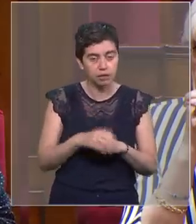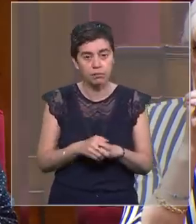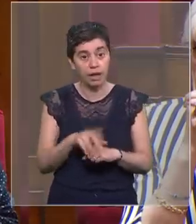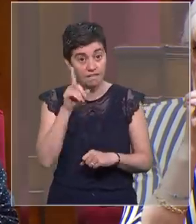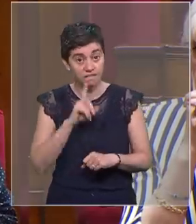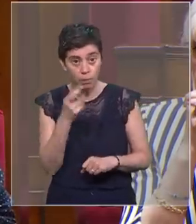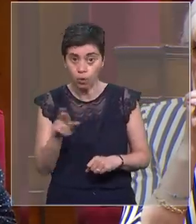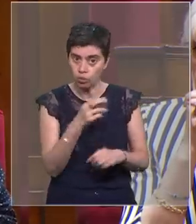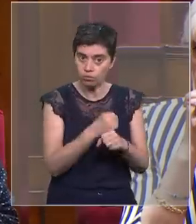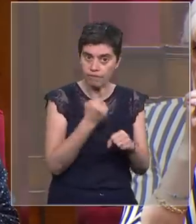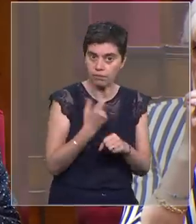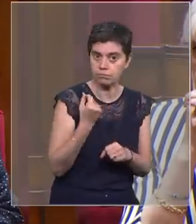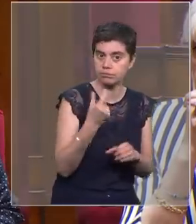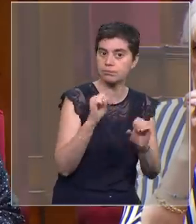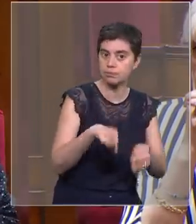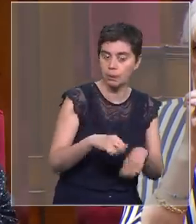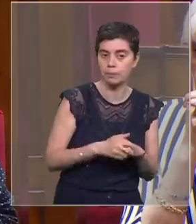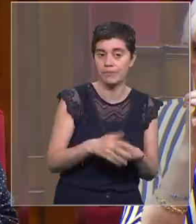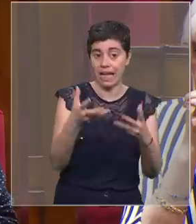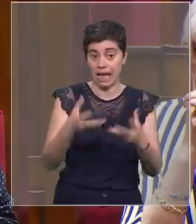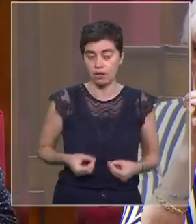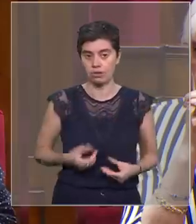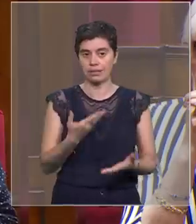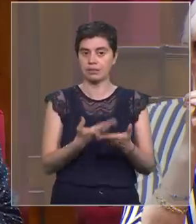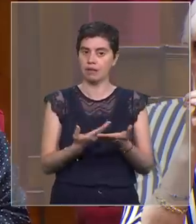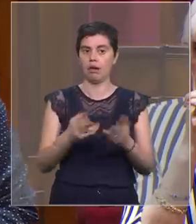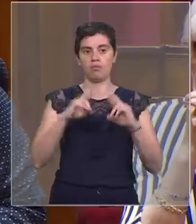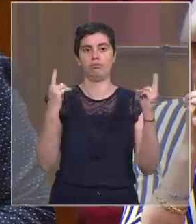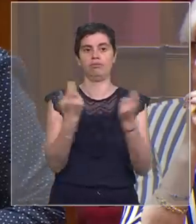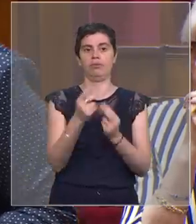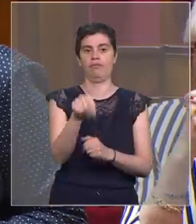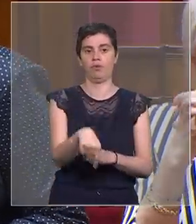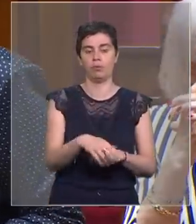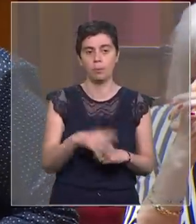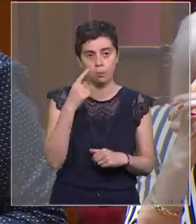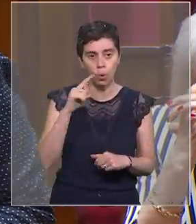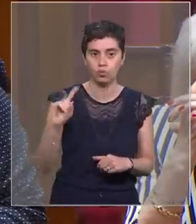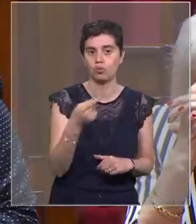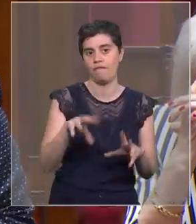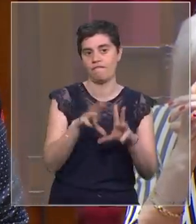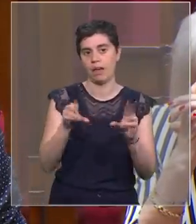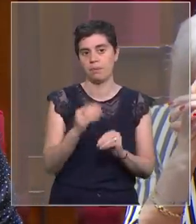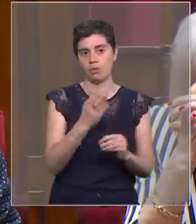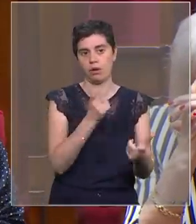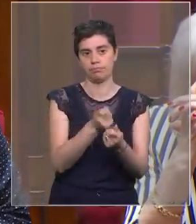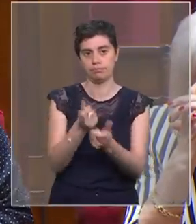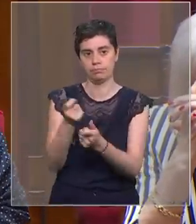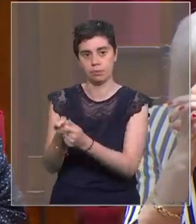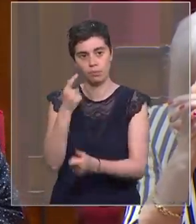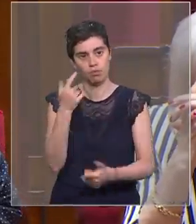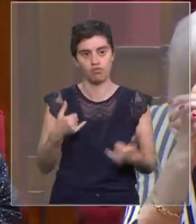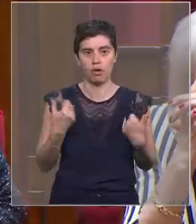pour les femmes. Cet accueil doit être réellement universel pour répondre aux besoins de toutes les familles et de tous les jeunes